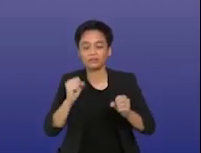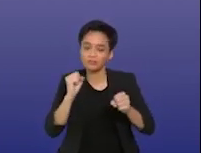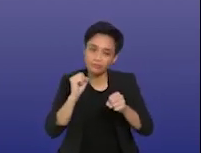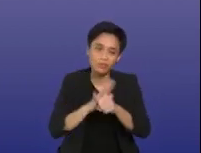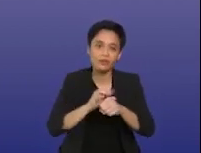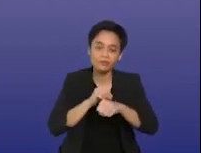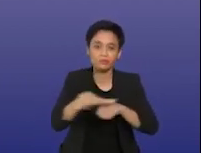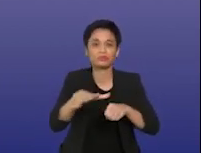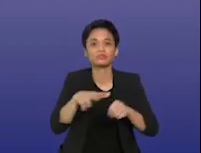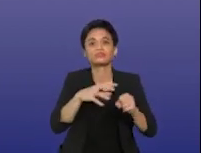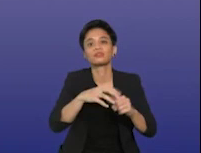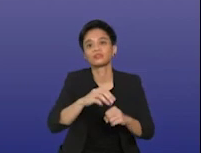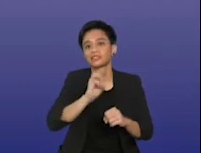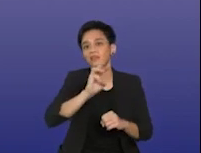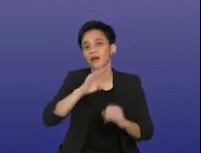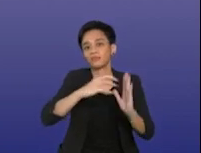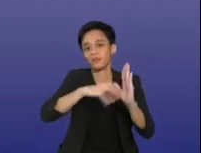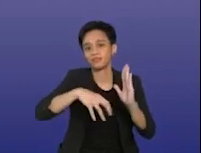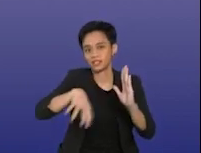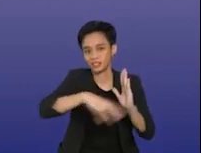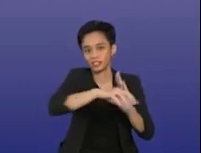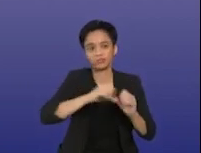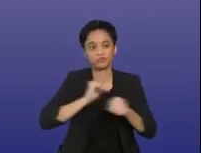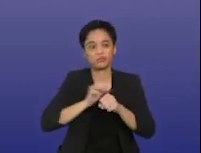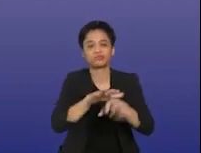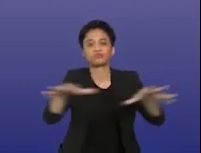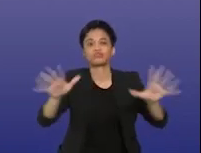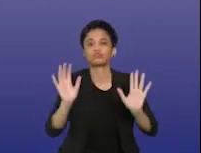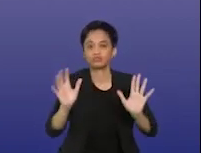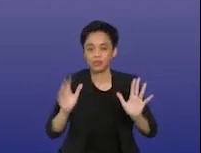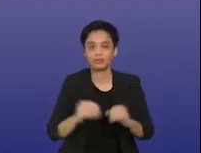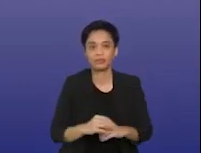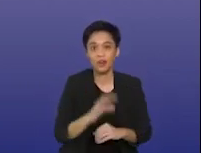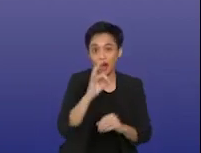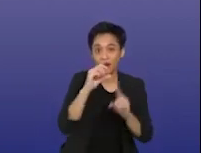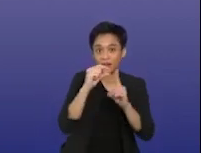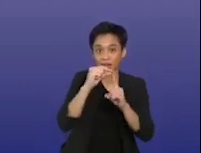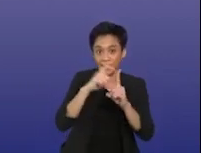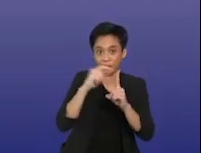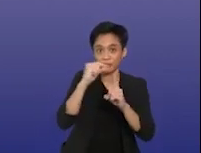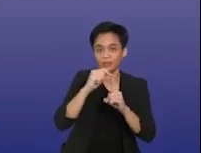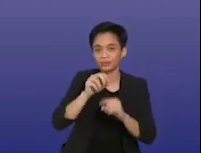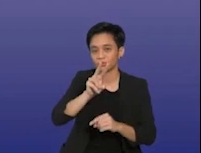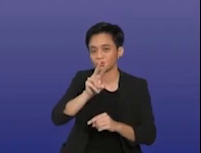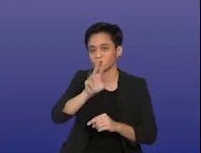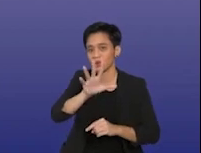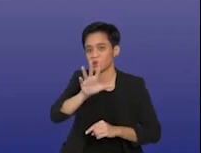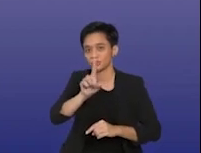34 provinsi kasus UTP akumulasi yang kita pantau adalah 250